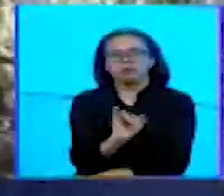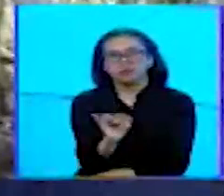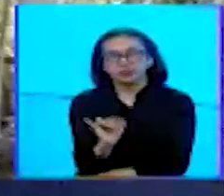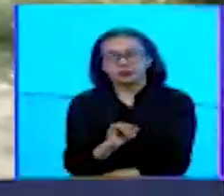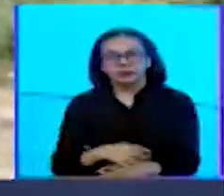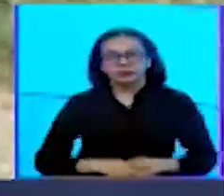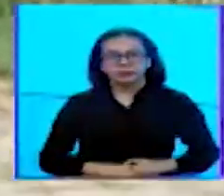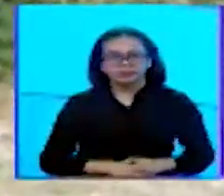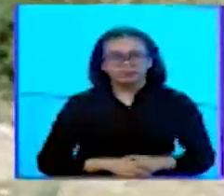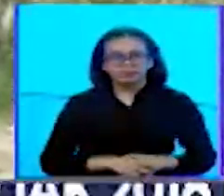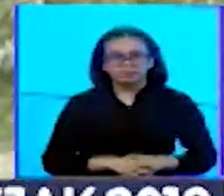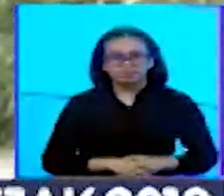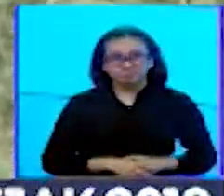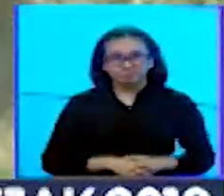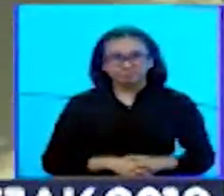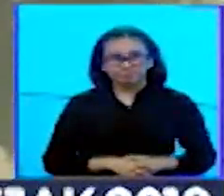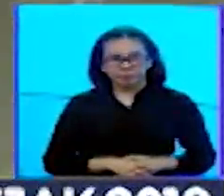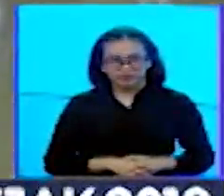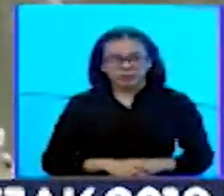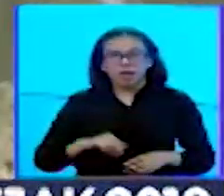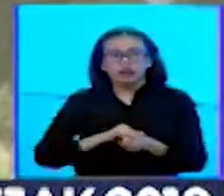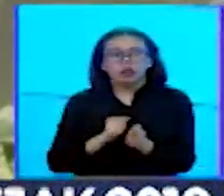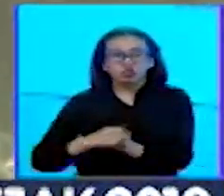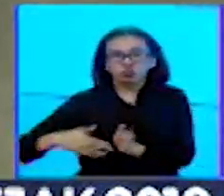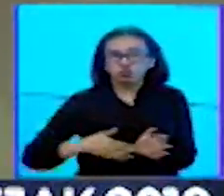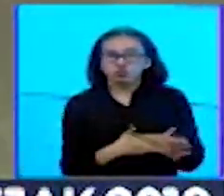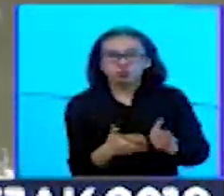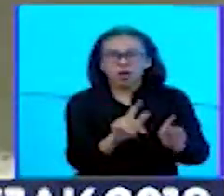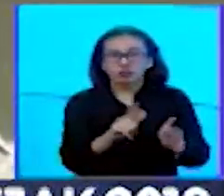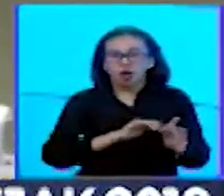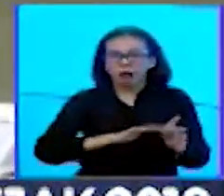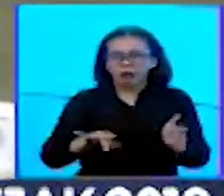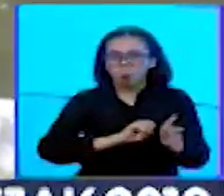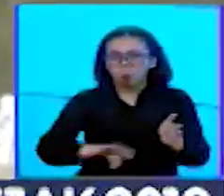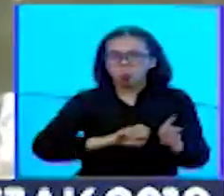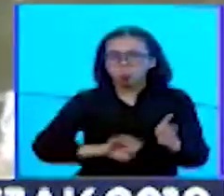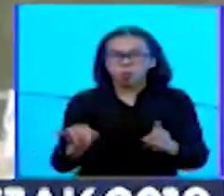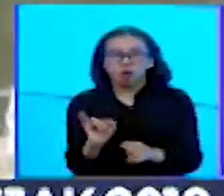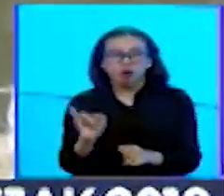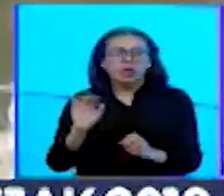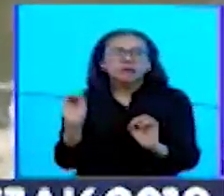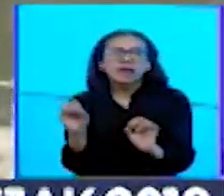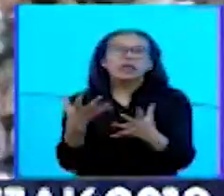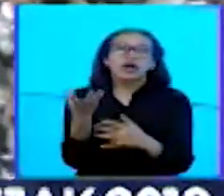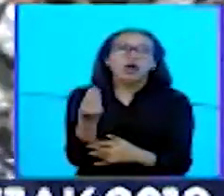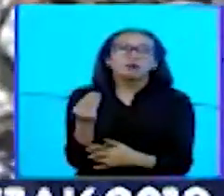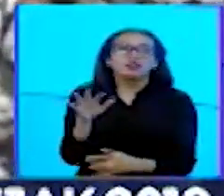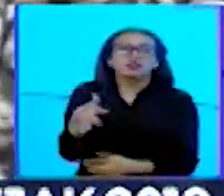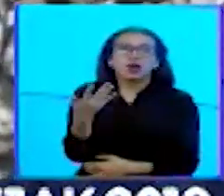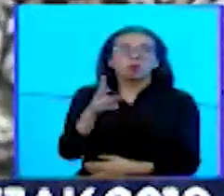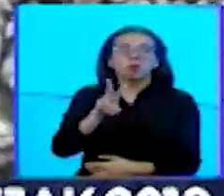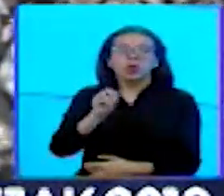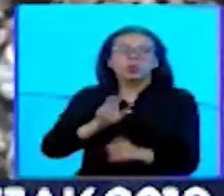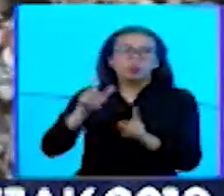limbah tersebut. Kasus pencemaran Sungai Bengawan Solo sudah terjadi sejak 2018 lalu. Balai